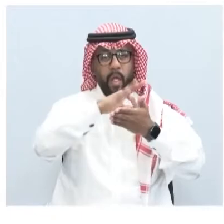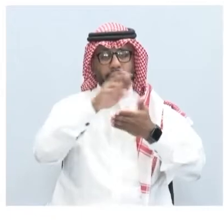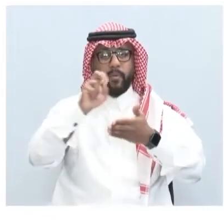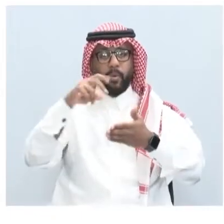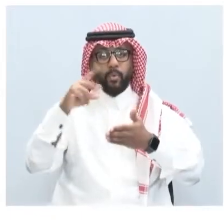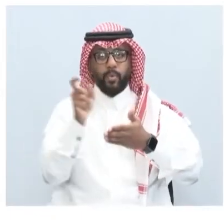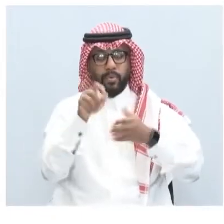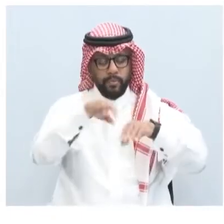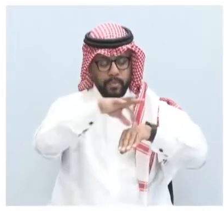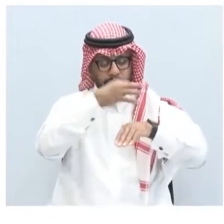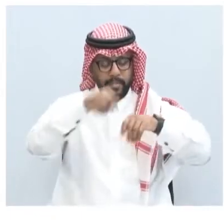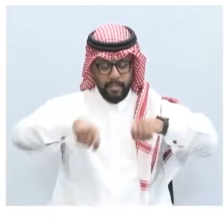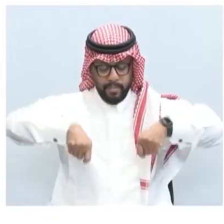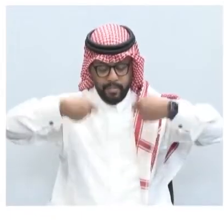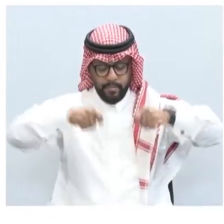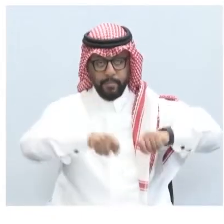ونحوهما